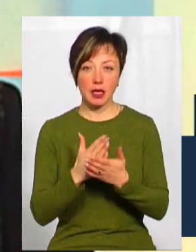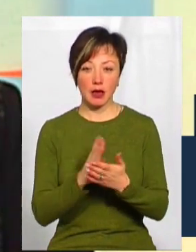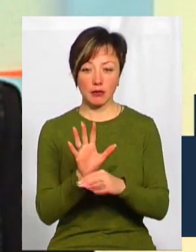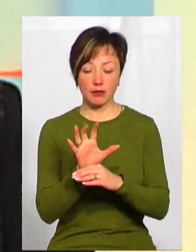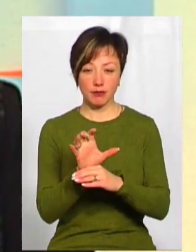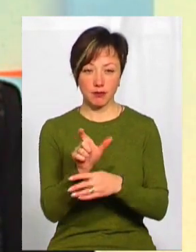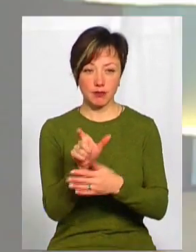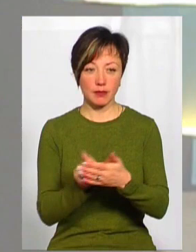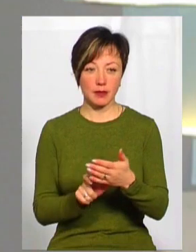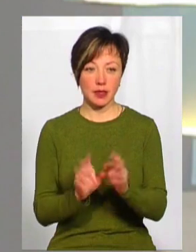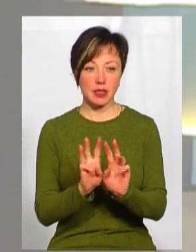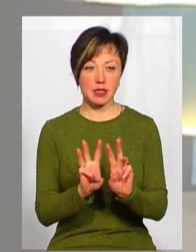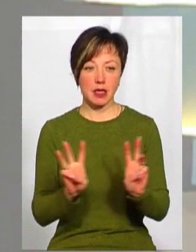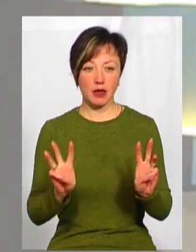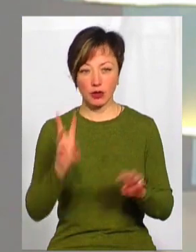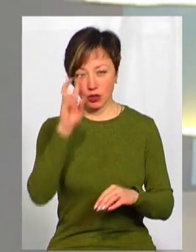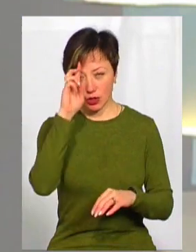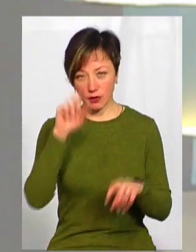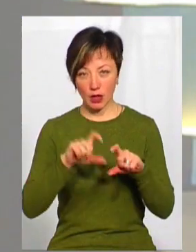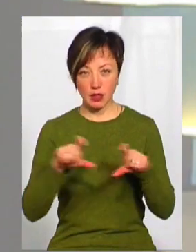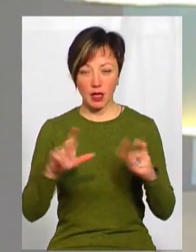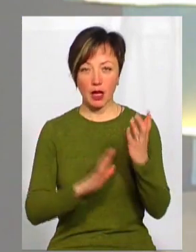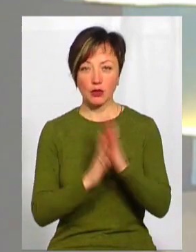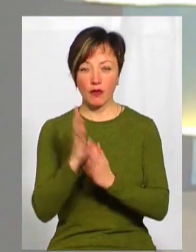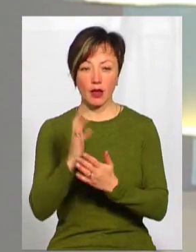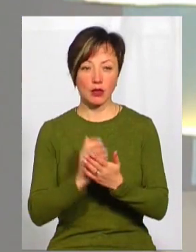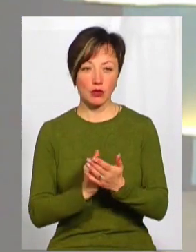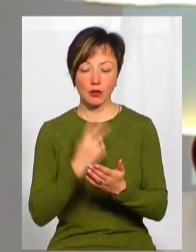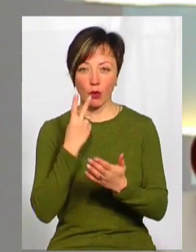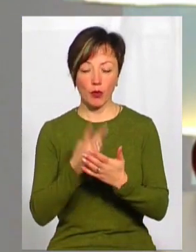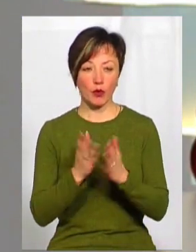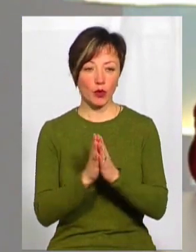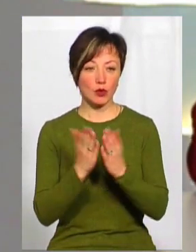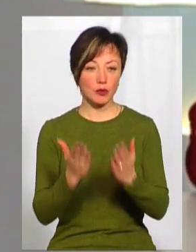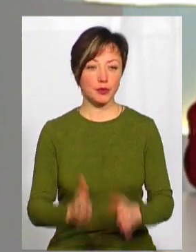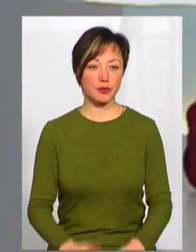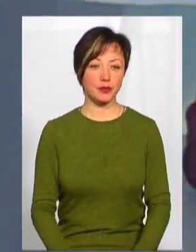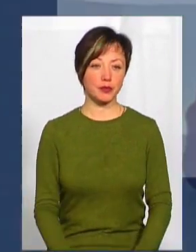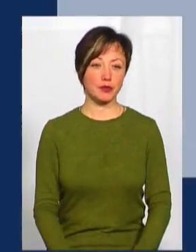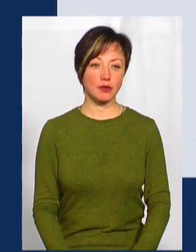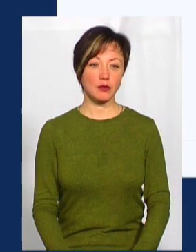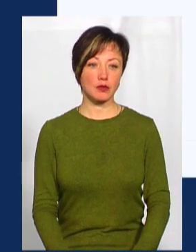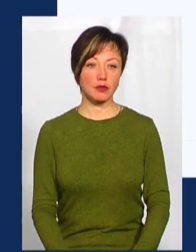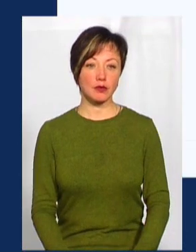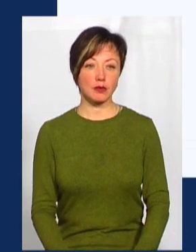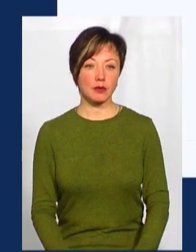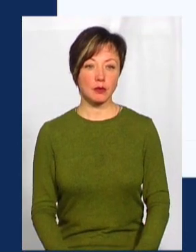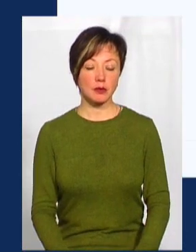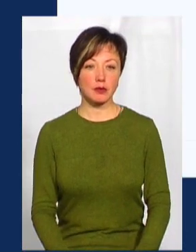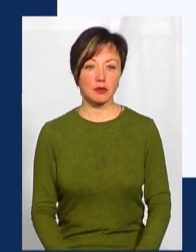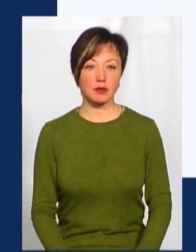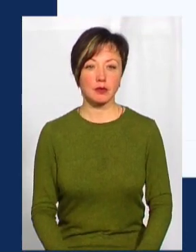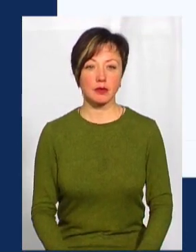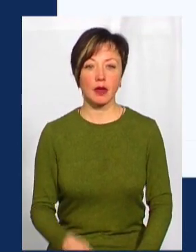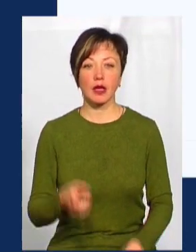скрін із сайту Державного агентства лісових ресурсів. Зараз попросимо, щоб показали. І